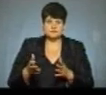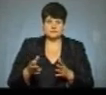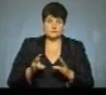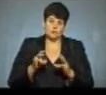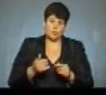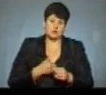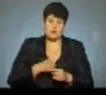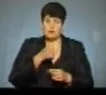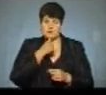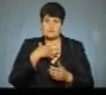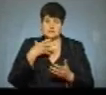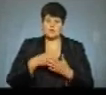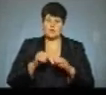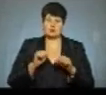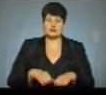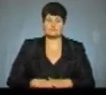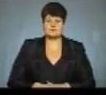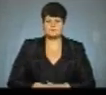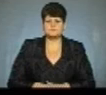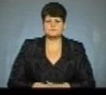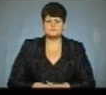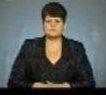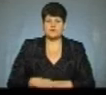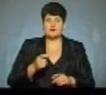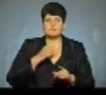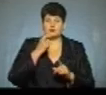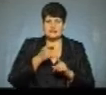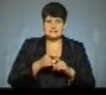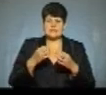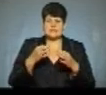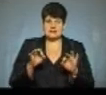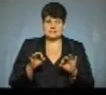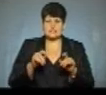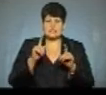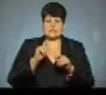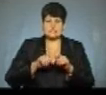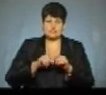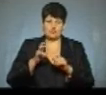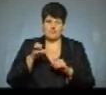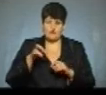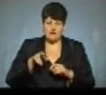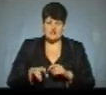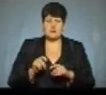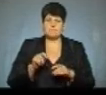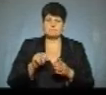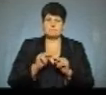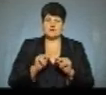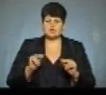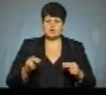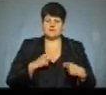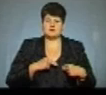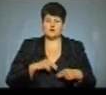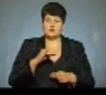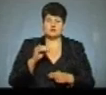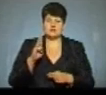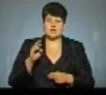Хотіли спробувати свої можливості. Відповідальний за незалежне тестування учасників сертифікації педагогічних працівників в області Юрій